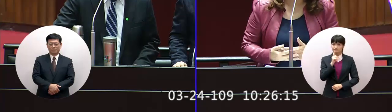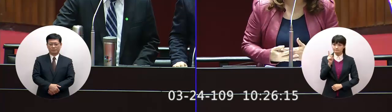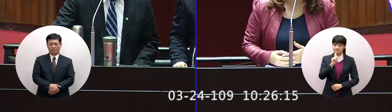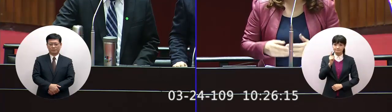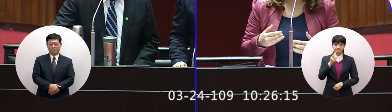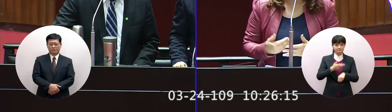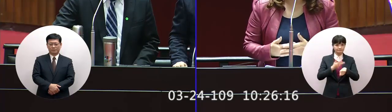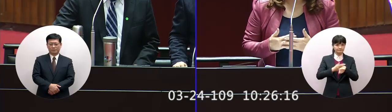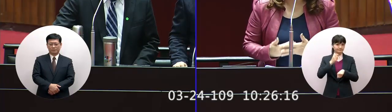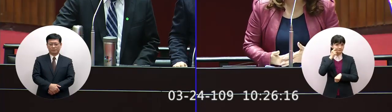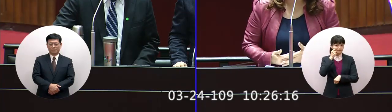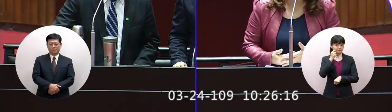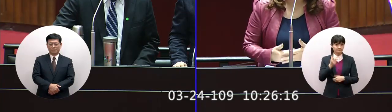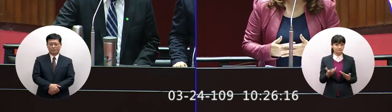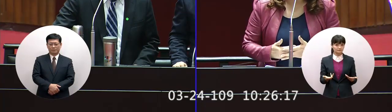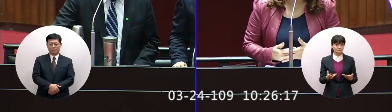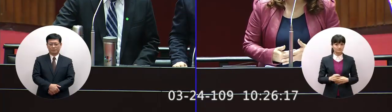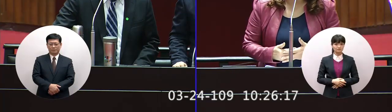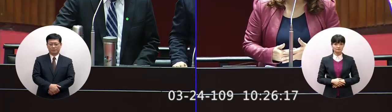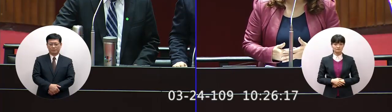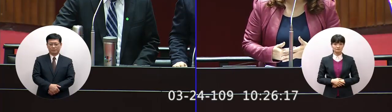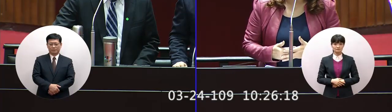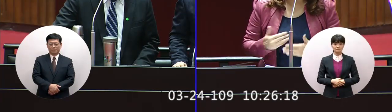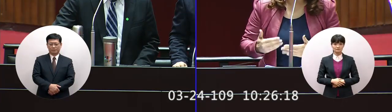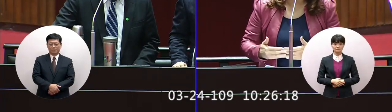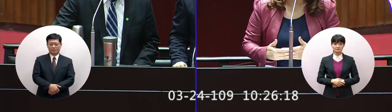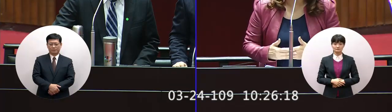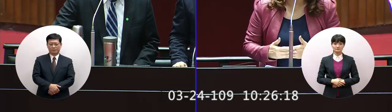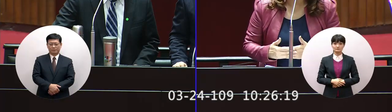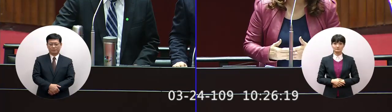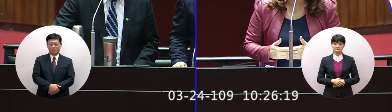有一些困难，或者是说我们应该就是在